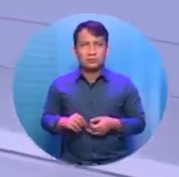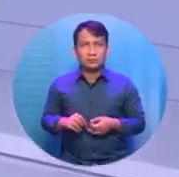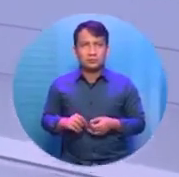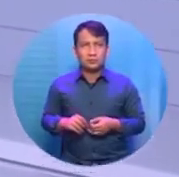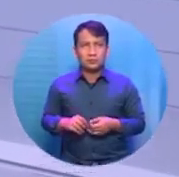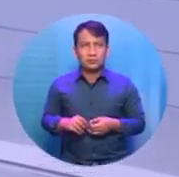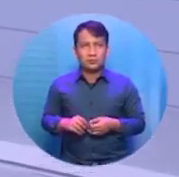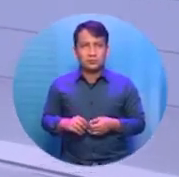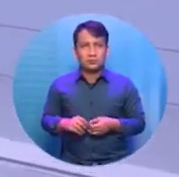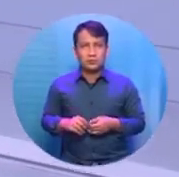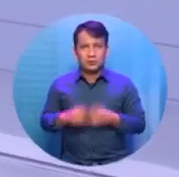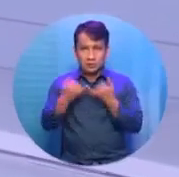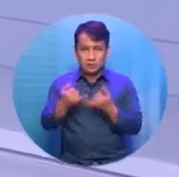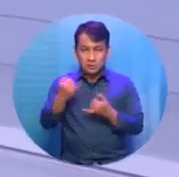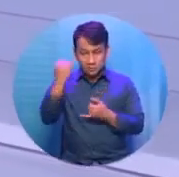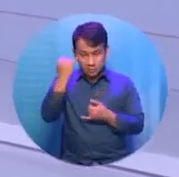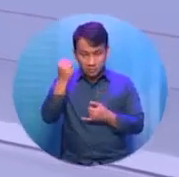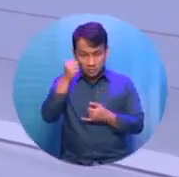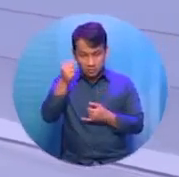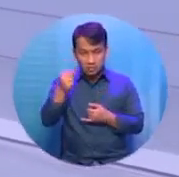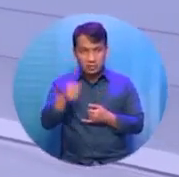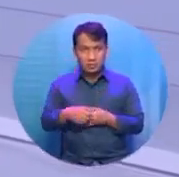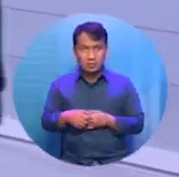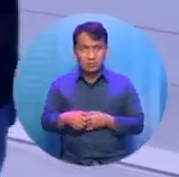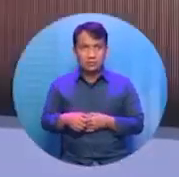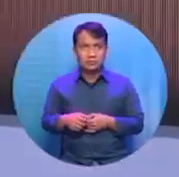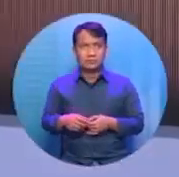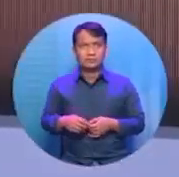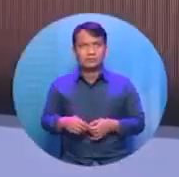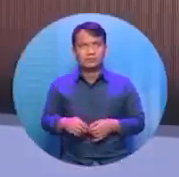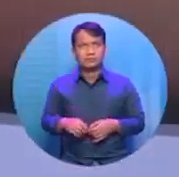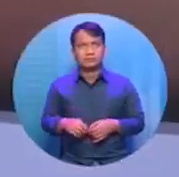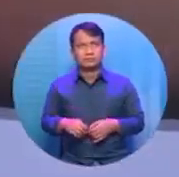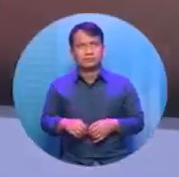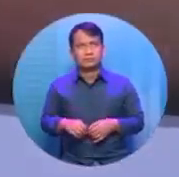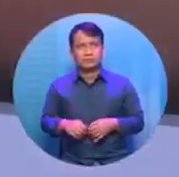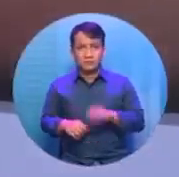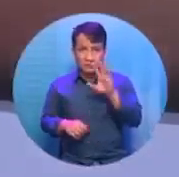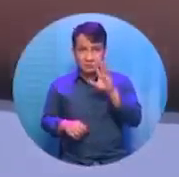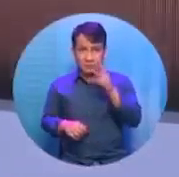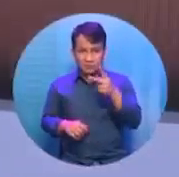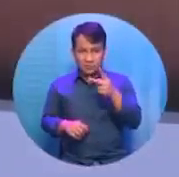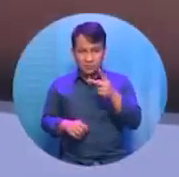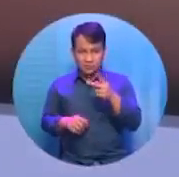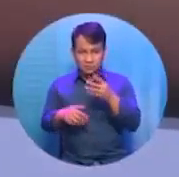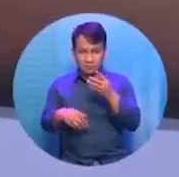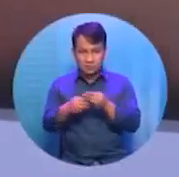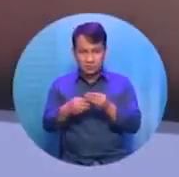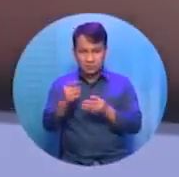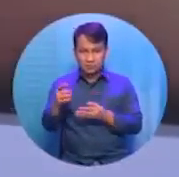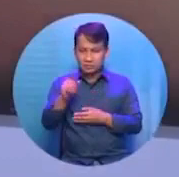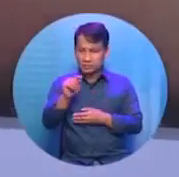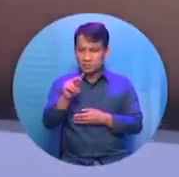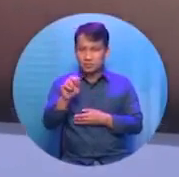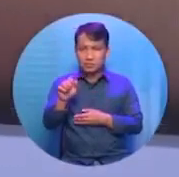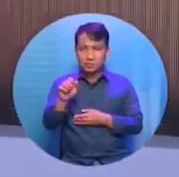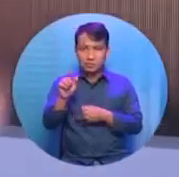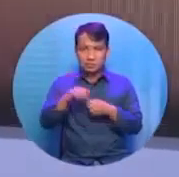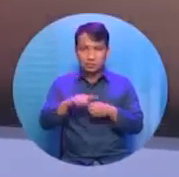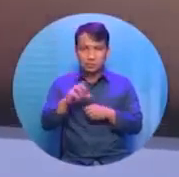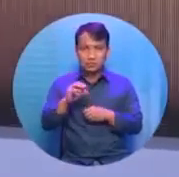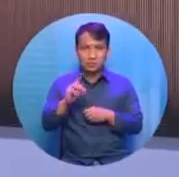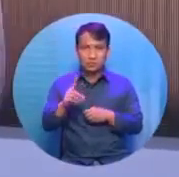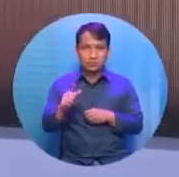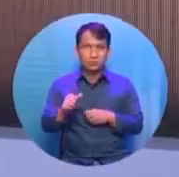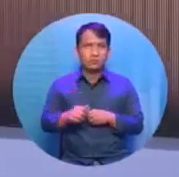Jaycel. Eto na. Pindot. 5,000. Plus TNT.